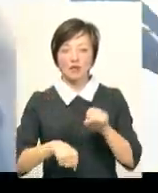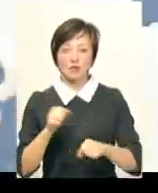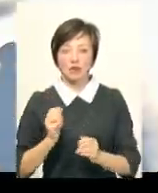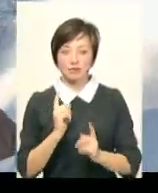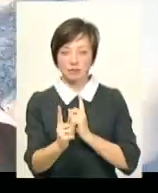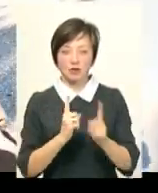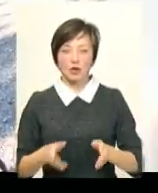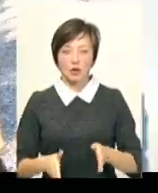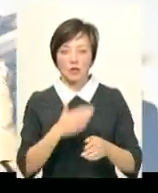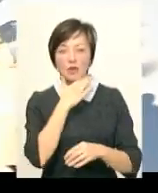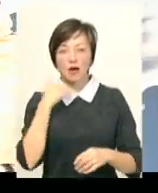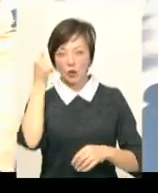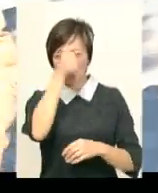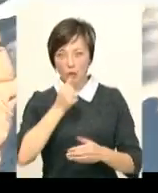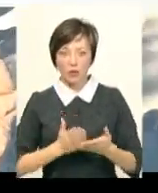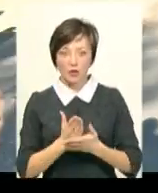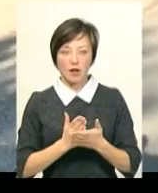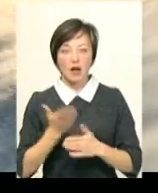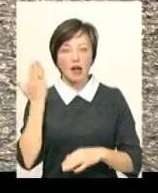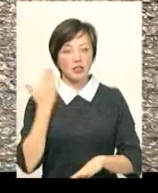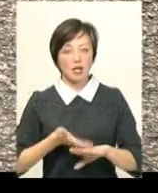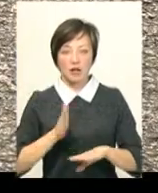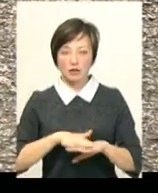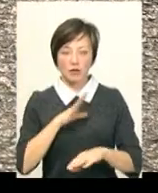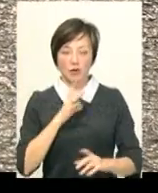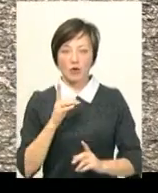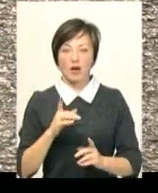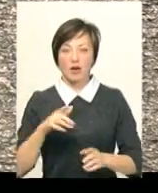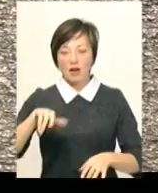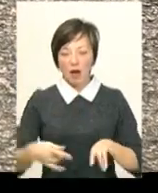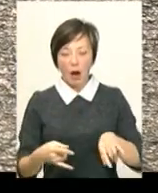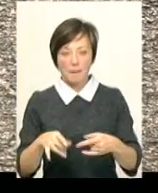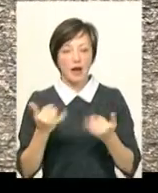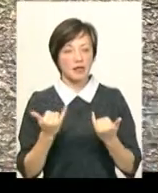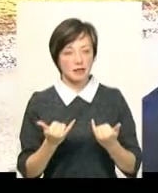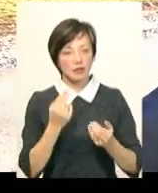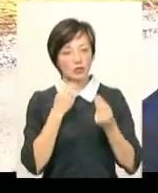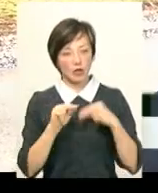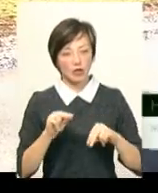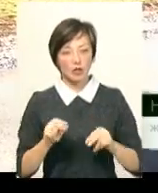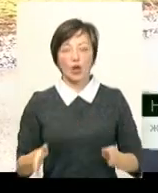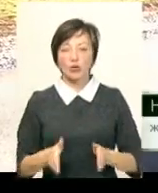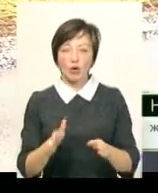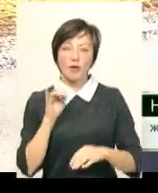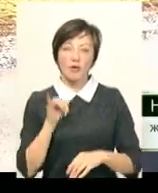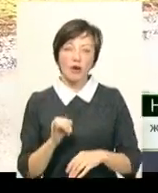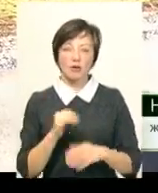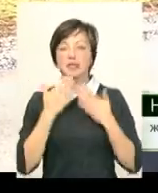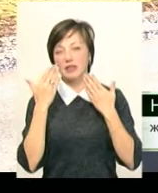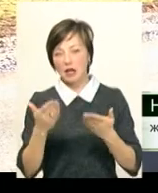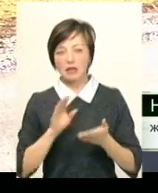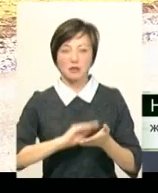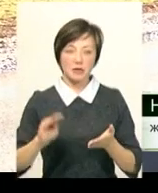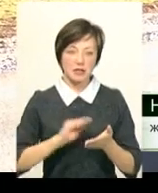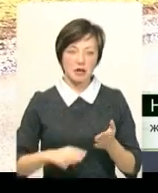цією дорогою багато років. Дуже тяжко було їздити, ями були, а зараз, звісно, краще. Дорога погана, зверталися і